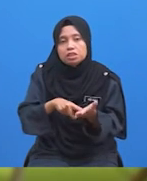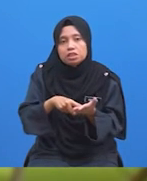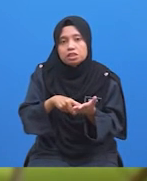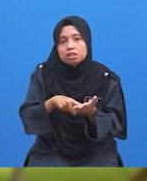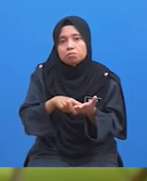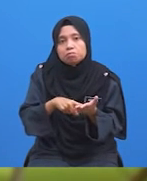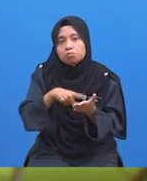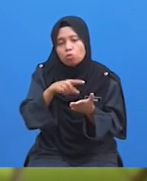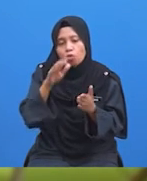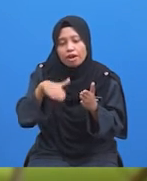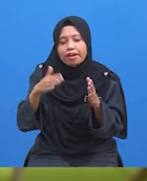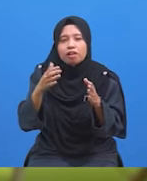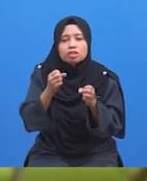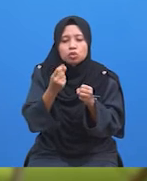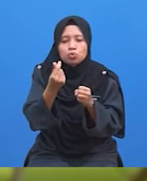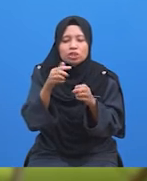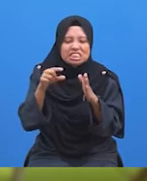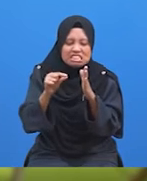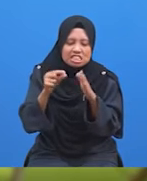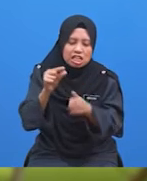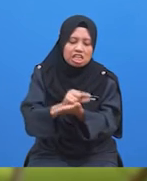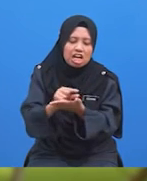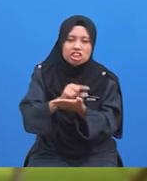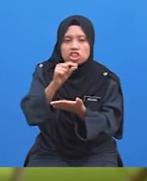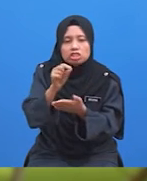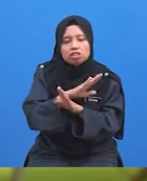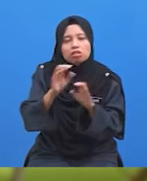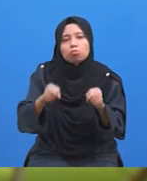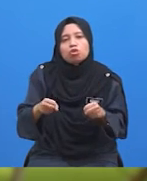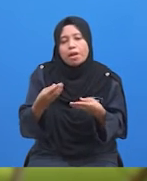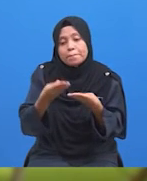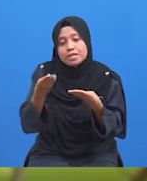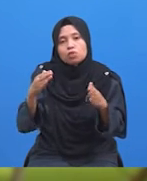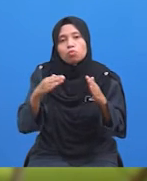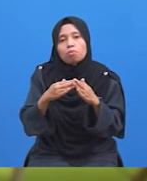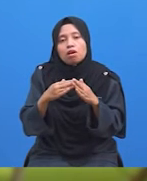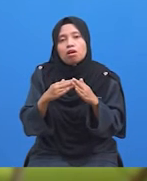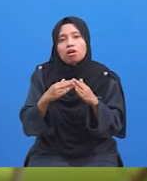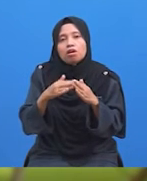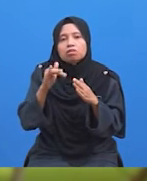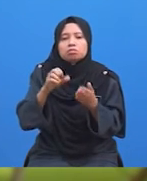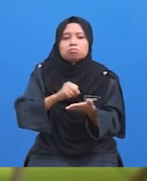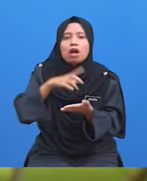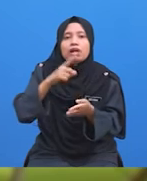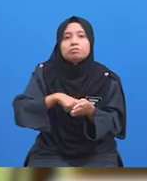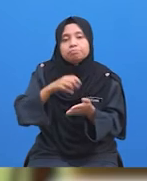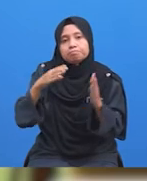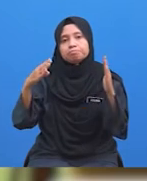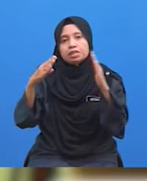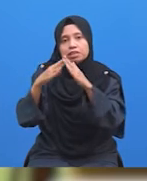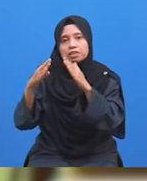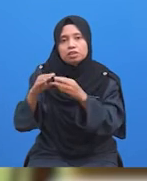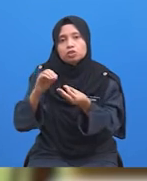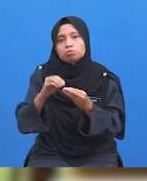migran yang berpendapatan rendah tidak mampu untuk membeli atau menyewa rumah yang mahal di Banda